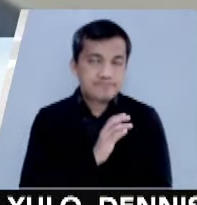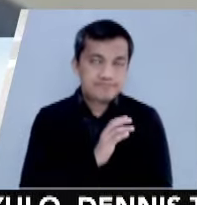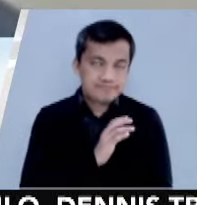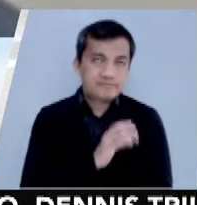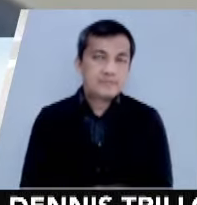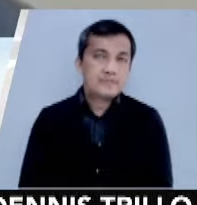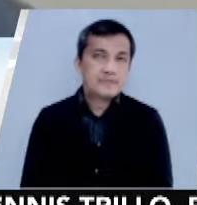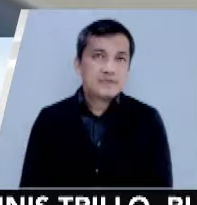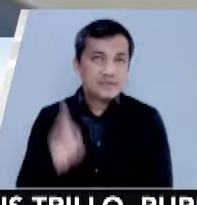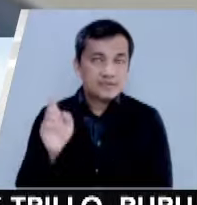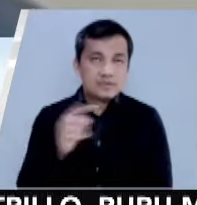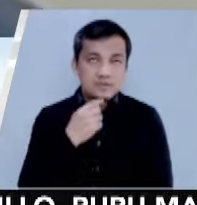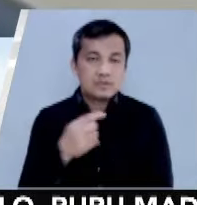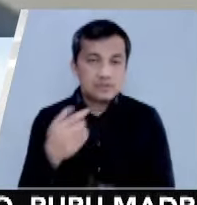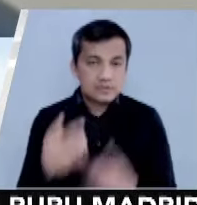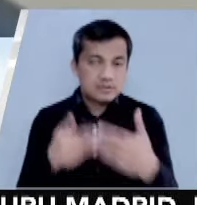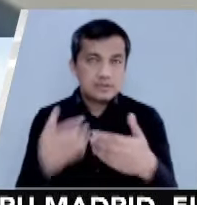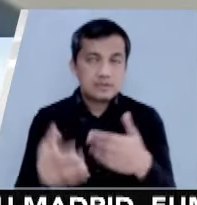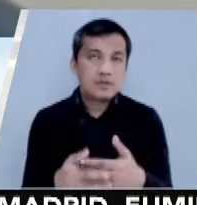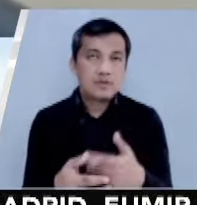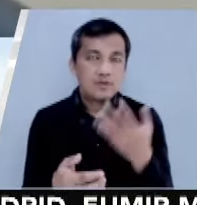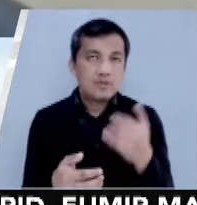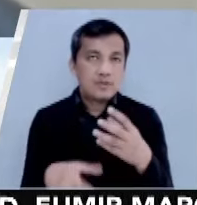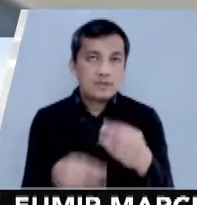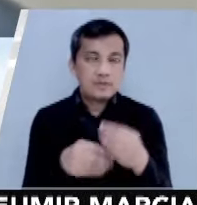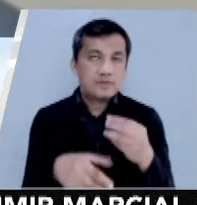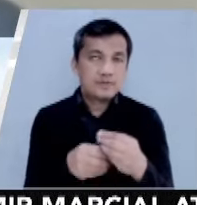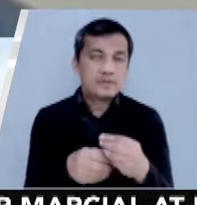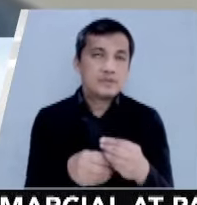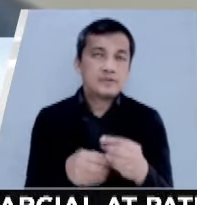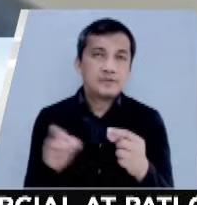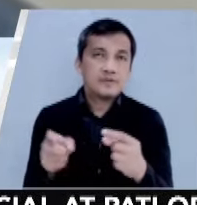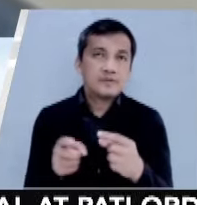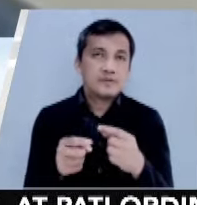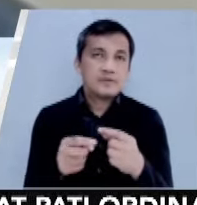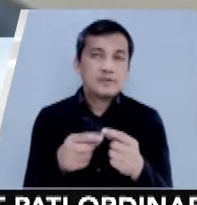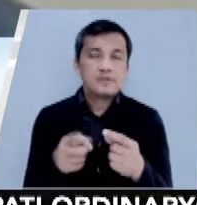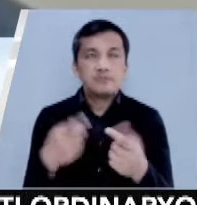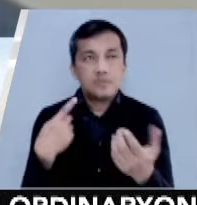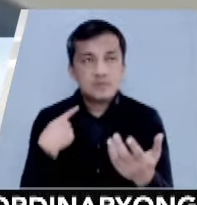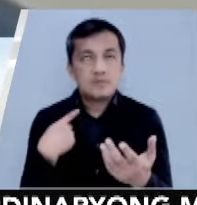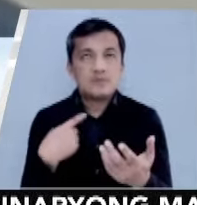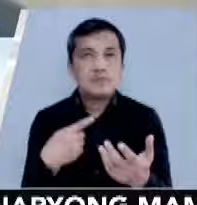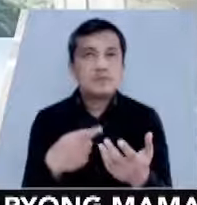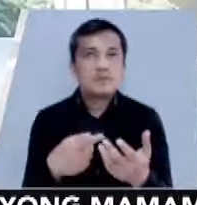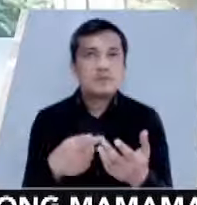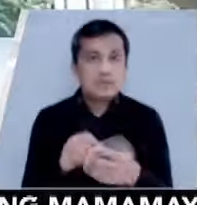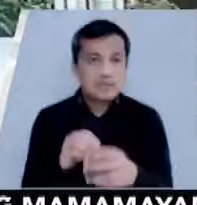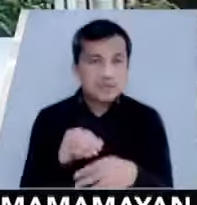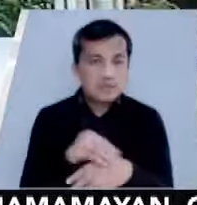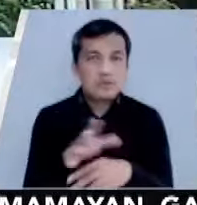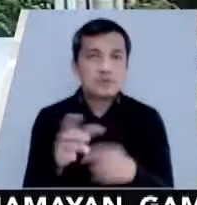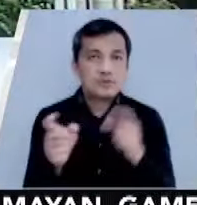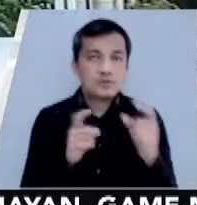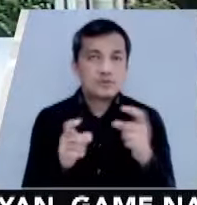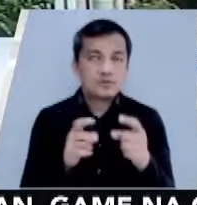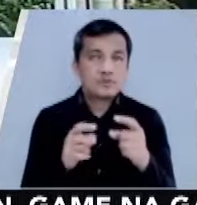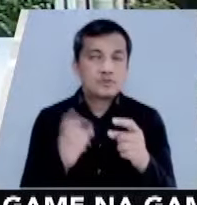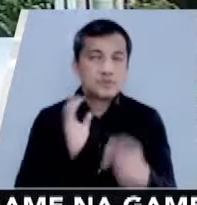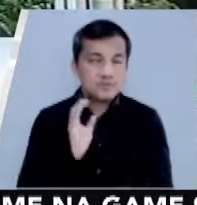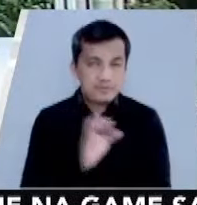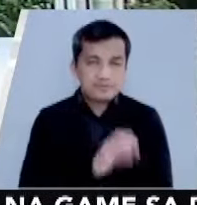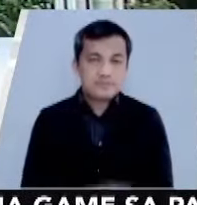yung trend. Dahil additional seat yun additional resources, additional influence and control sa House. Maging ang COMELEC,